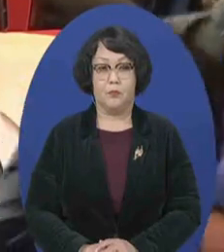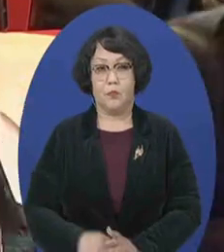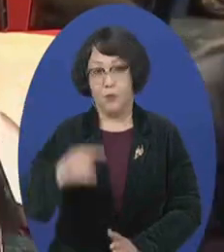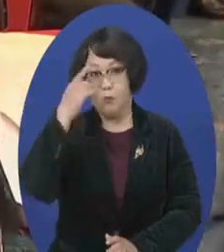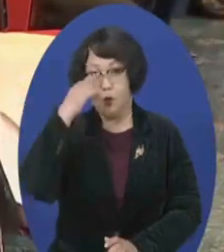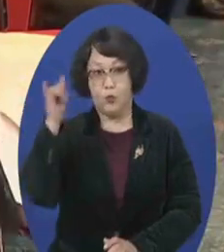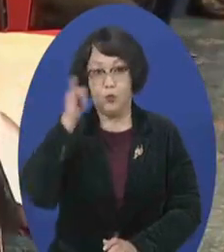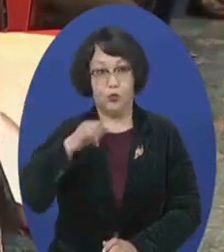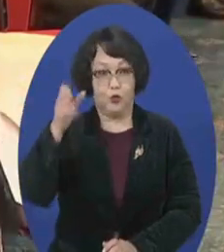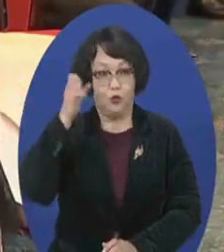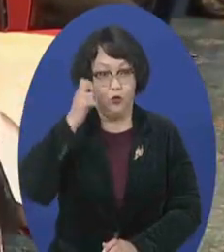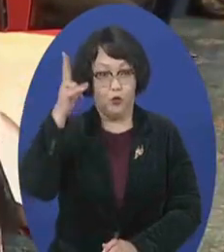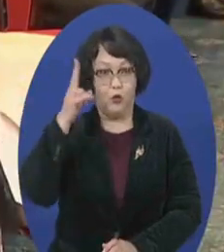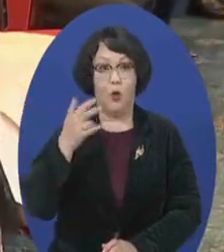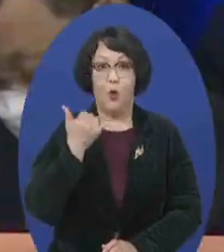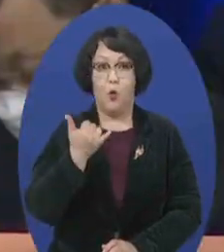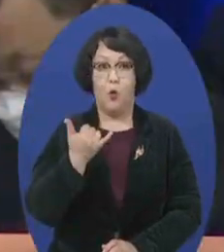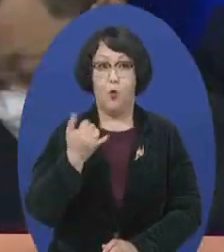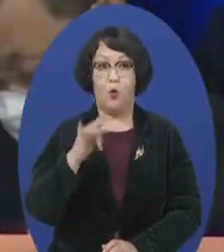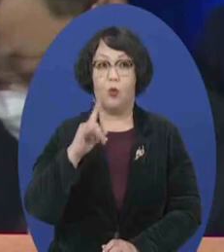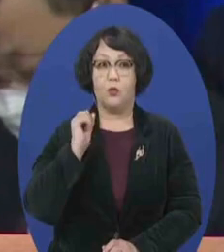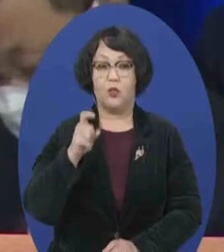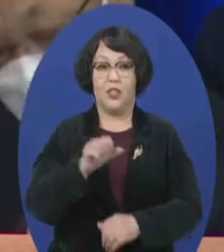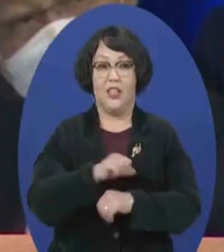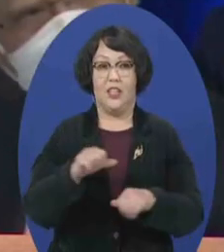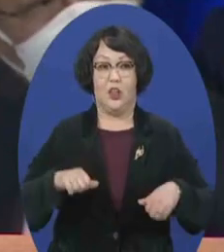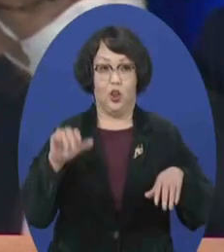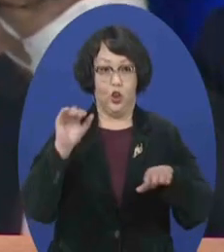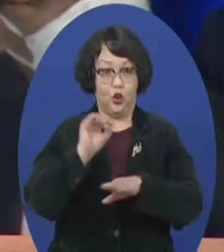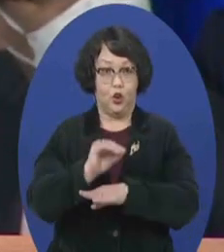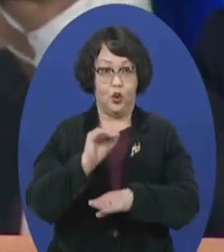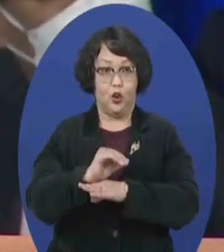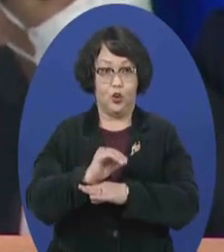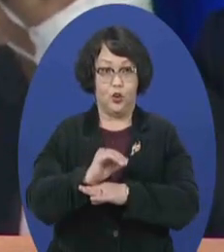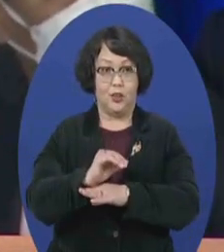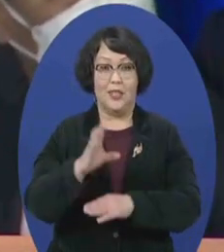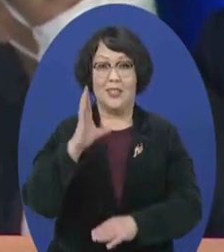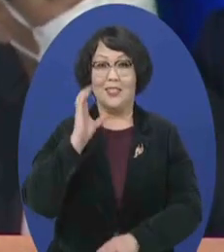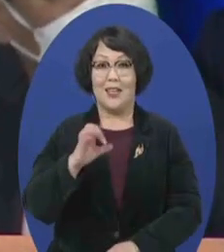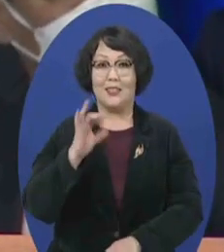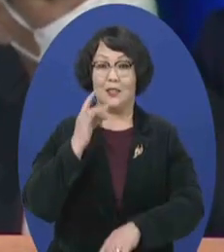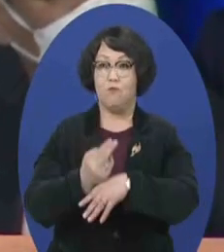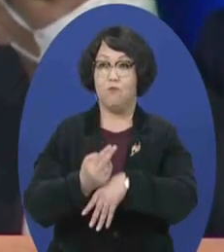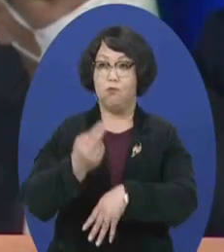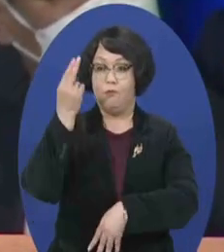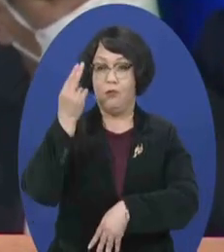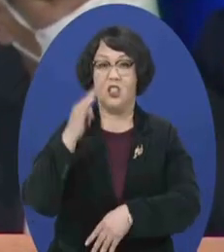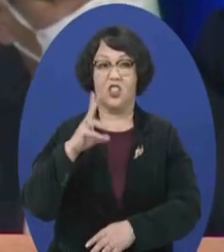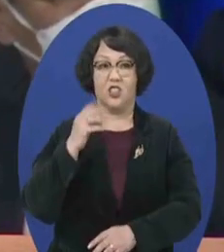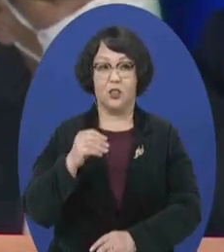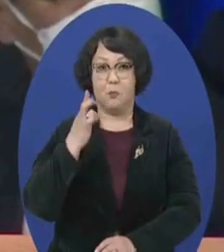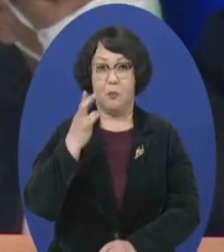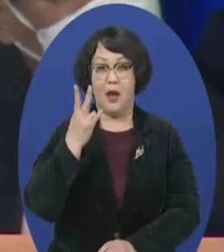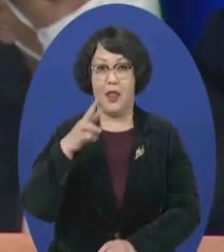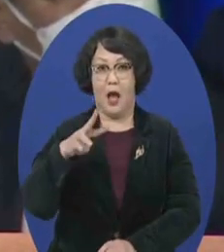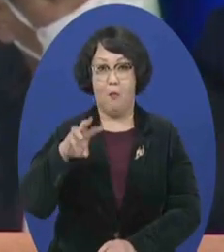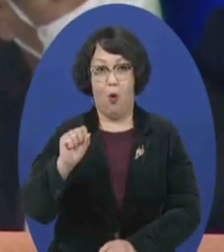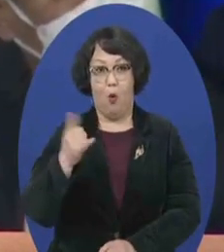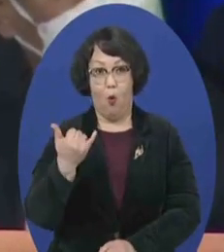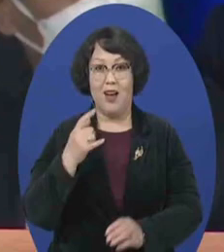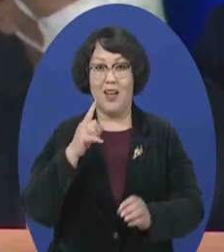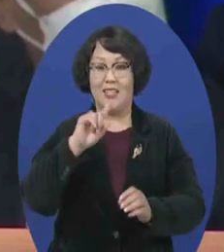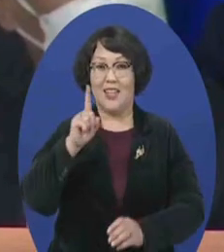За Монгол улсын ерөнхийлөгч Ухнаагийн хөрөлсөхөд иргэдийг төлөөлж сансрын нисгч бүгд найрамдах Монгол ард улс болон зүйл толгойд улсын